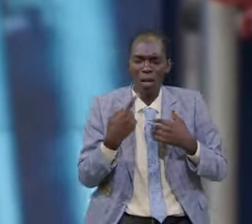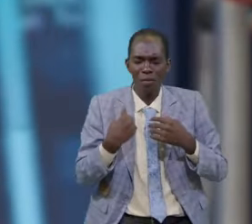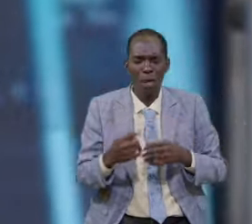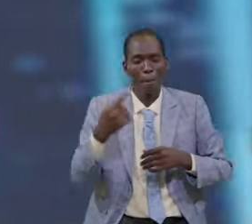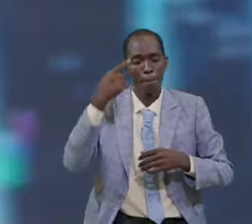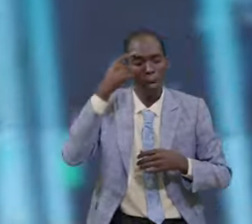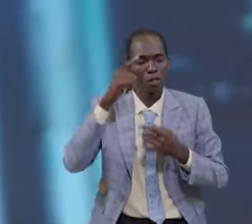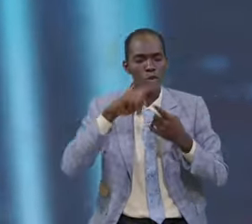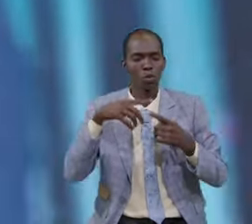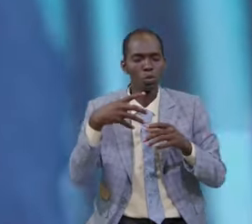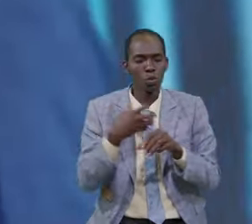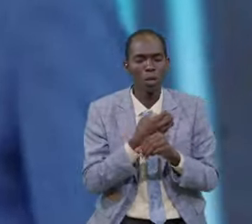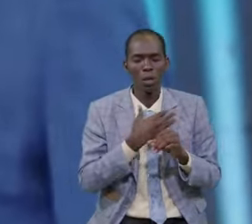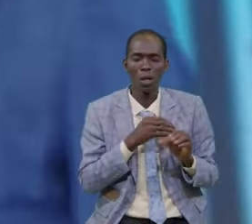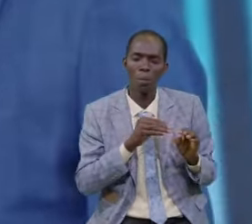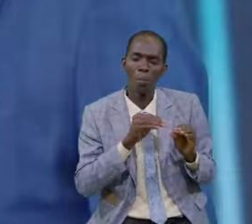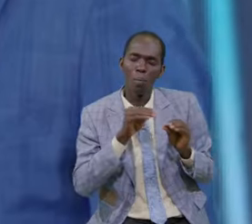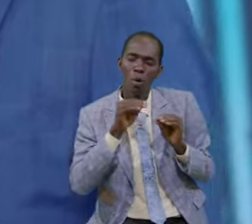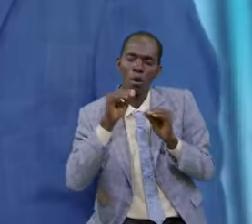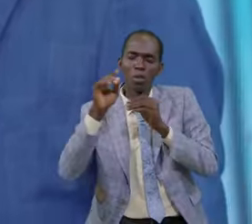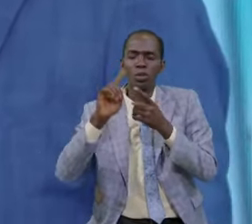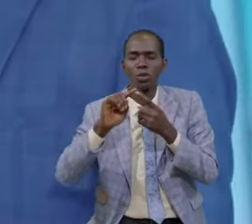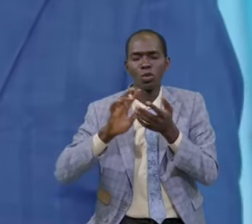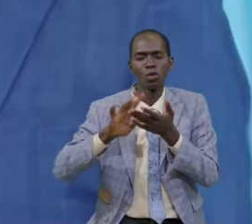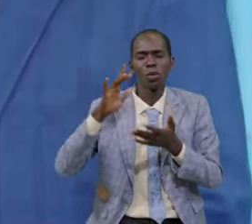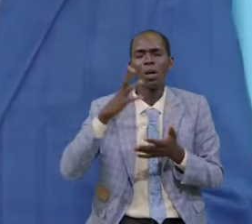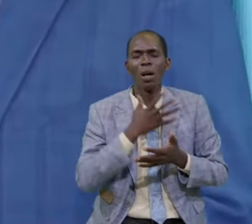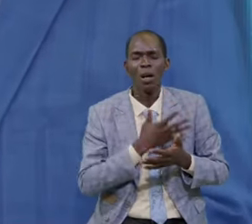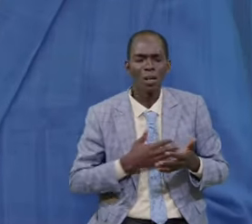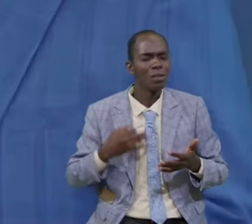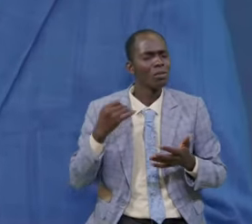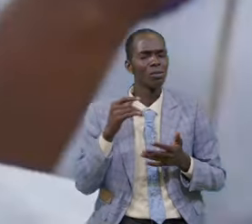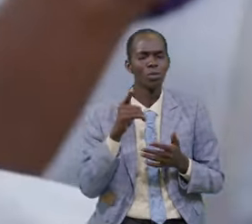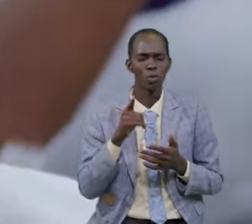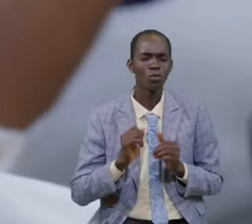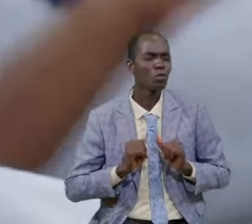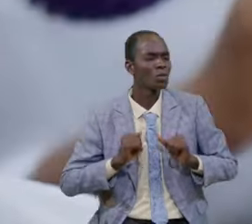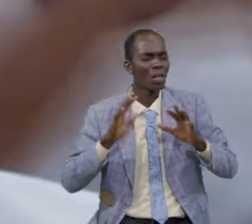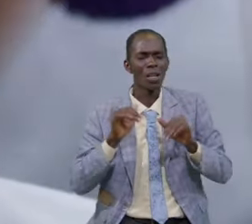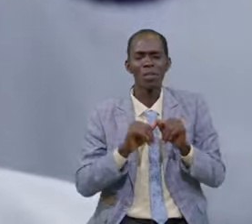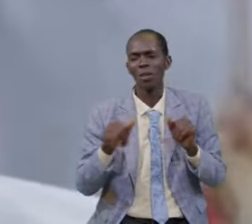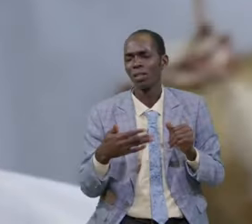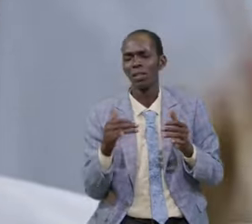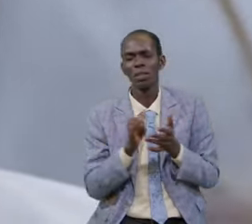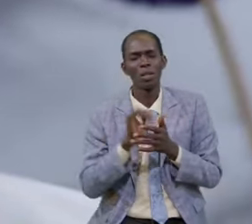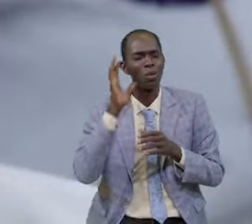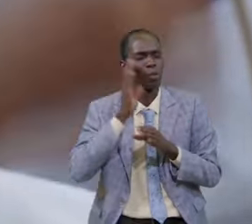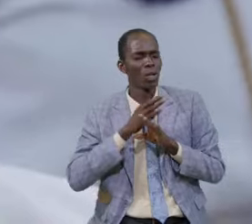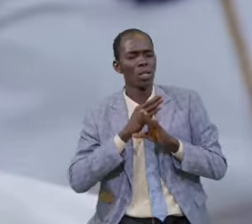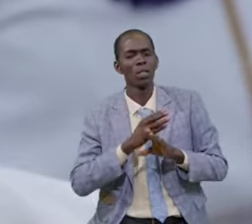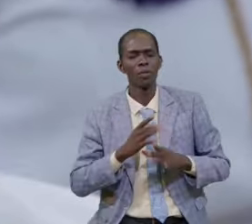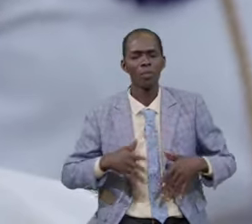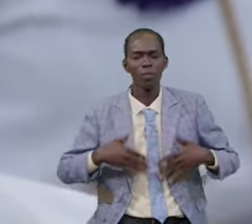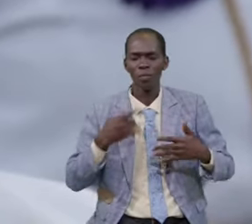cœur de remporter, d'aller à la gloire. Et tu abandonnes toutes choses à Dieu. Tu dis,